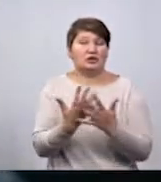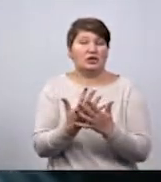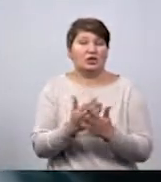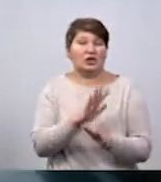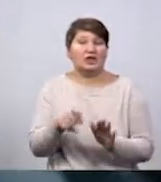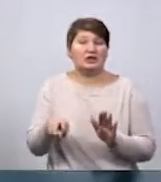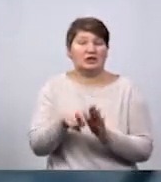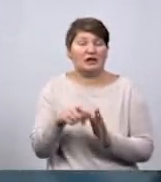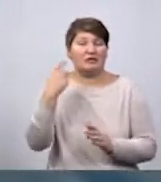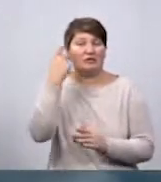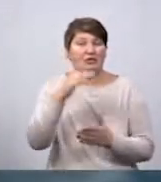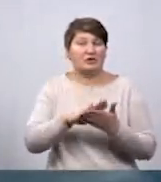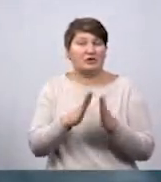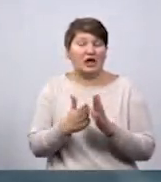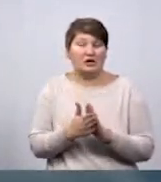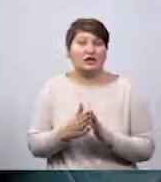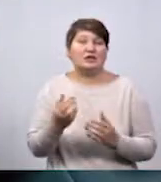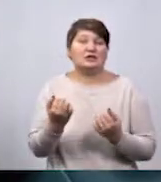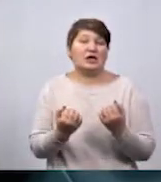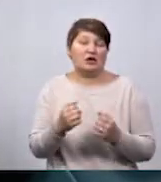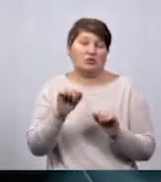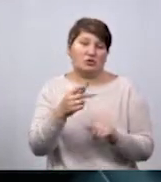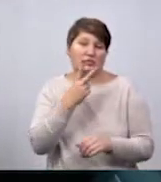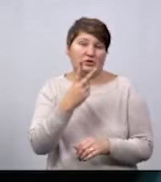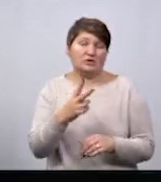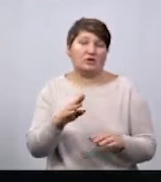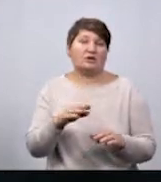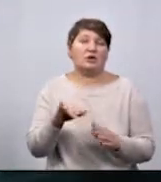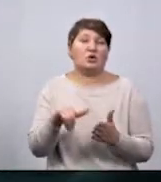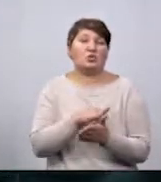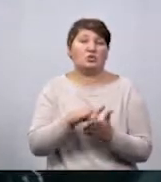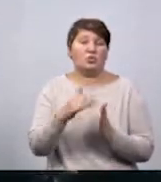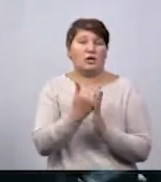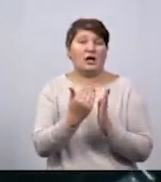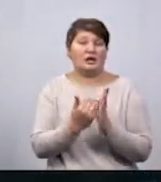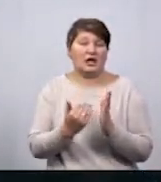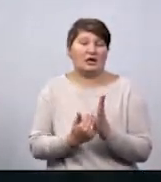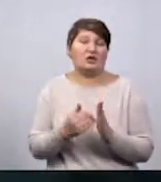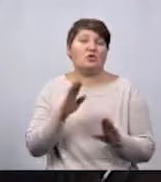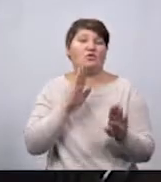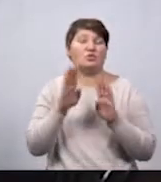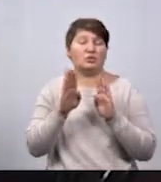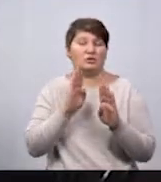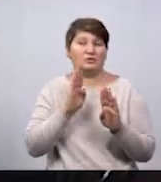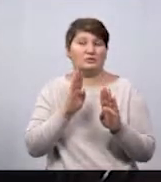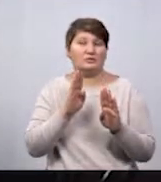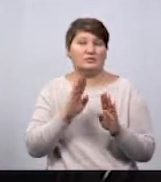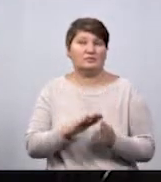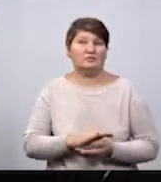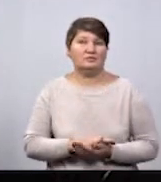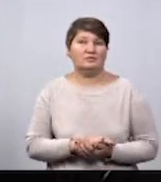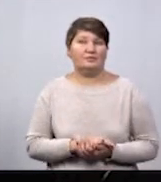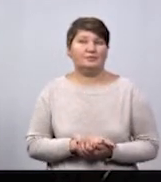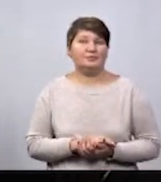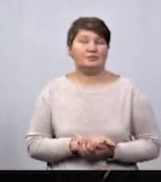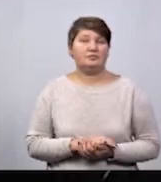кермо» можна переглянути на ютуб-каналі поліції Івано-Франківської області, а також на їхній сторінці у Фейсбук. Каріна Борисевич,